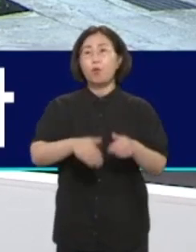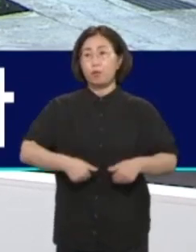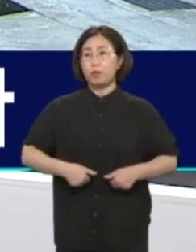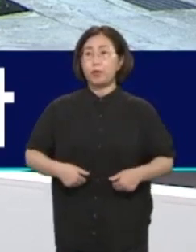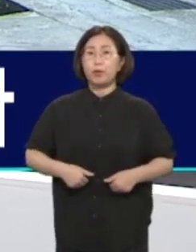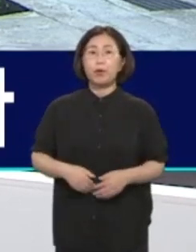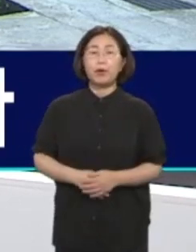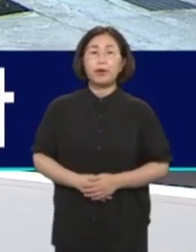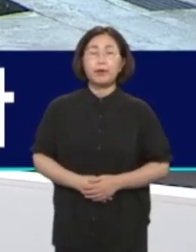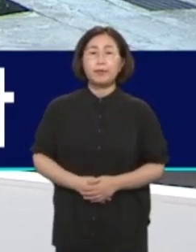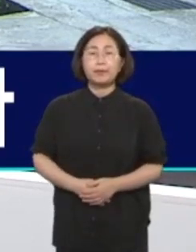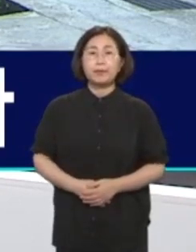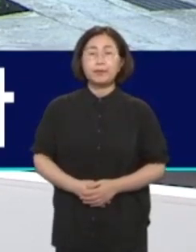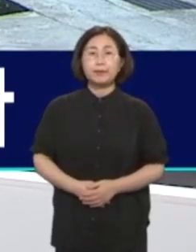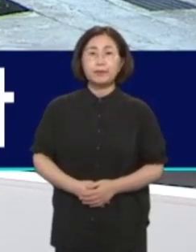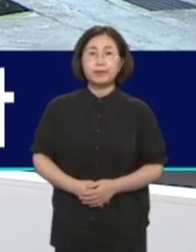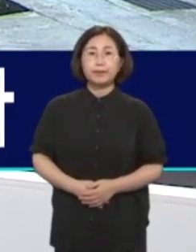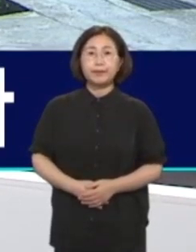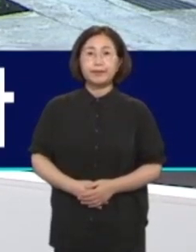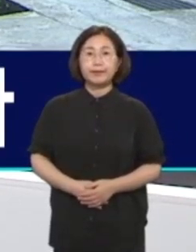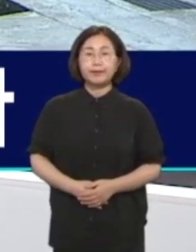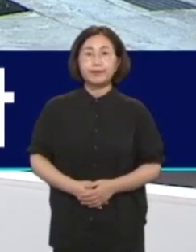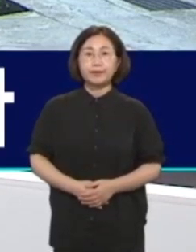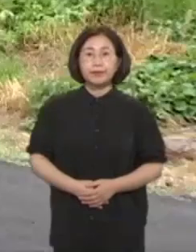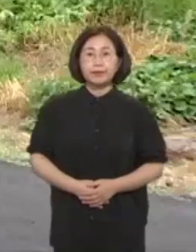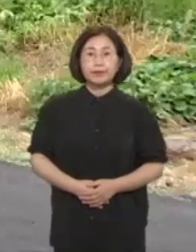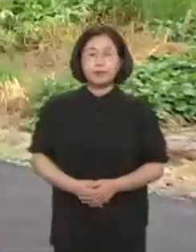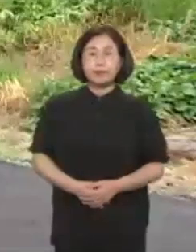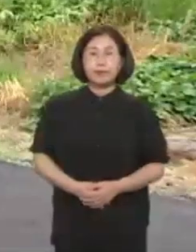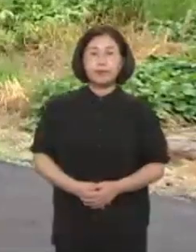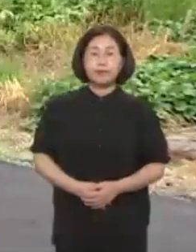시급해 보입니다. 보도에 김진석 기자입니다.